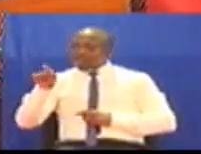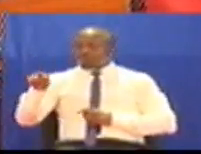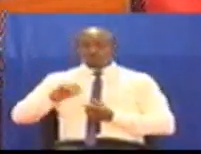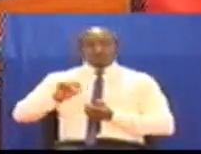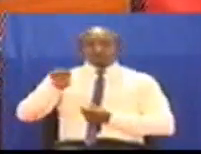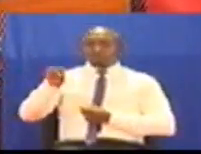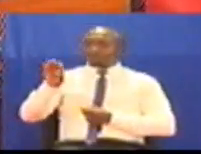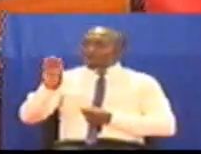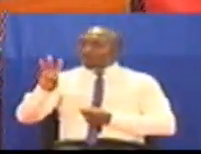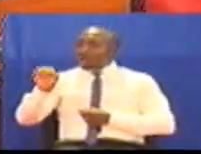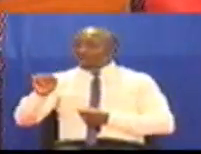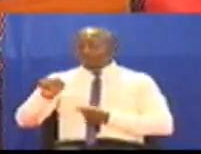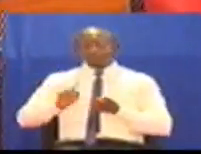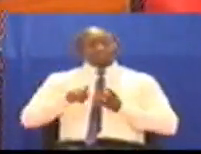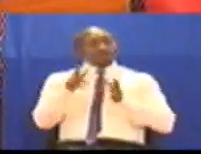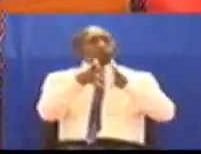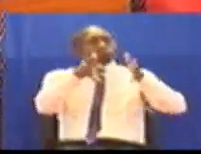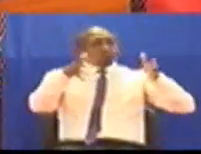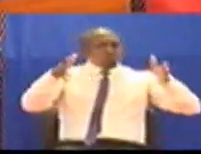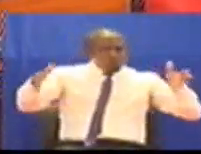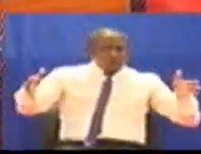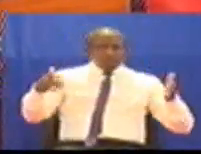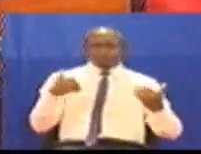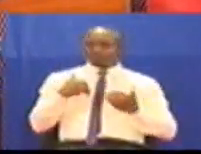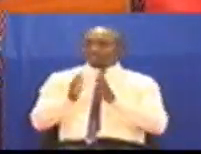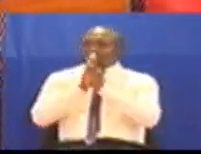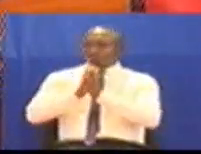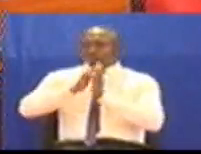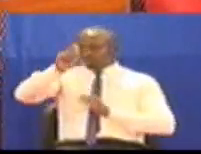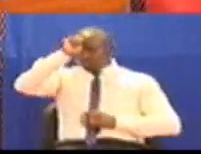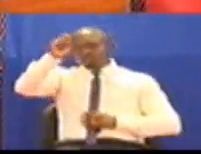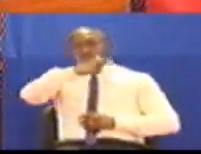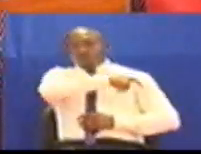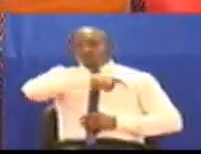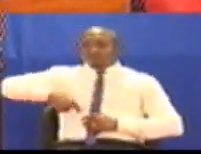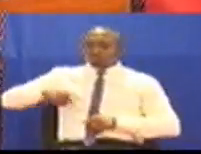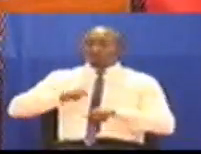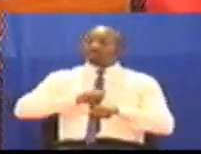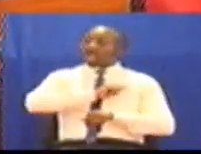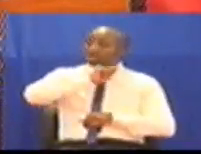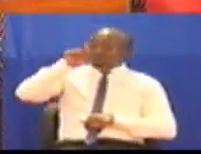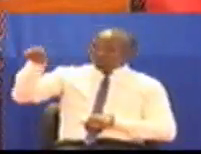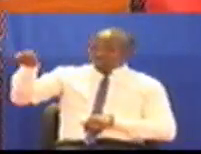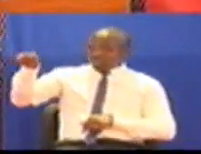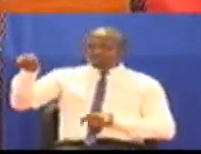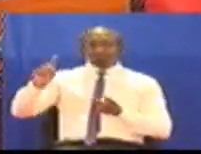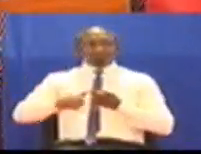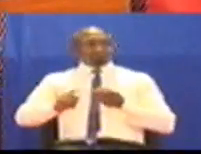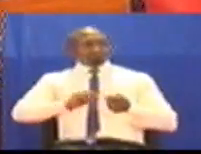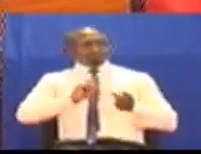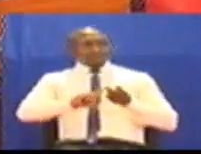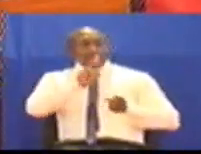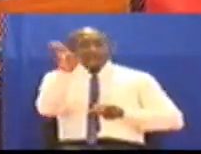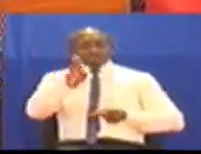DC ni kubwa sana Mheshimiwa Naibu Spika. Tunamshukuru Mheshimiwa Rais alipokuja alirudisha halmashauri ikapelekwa kwenye